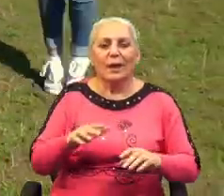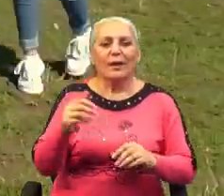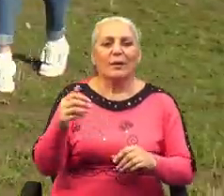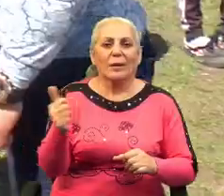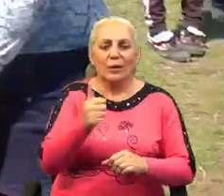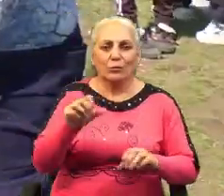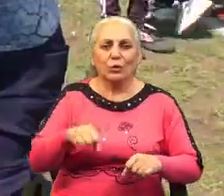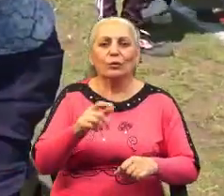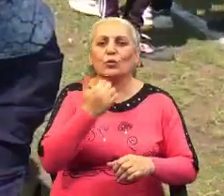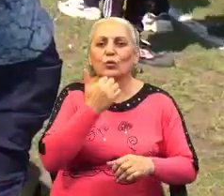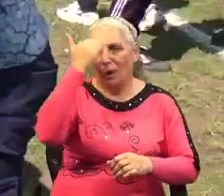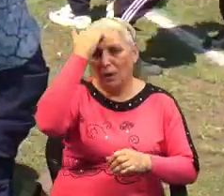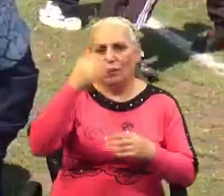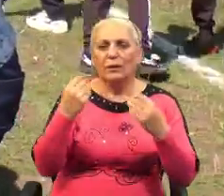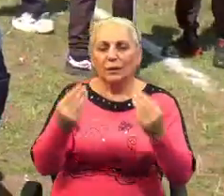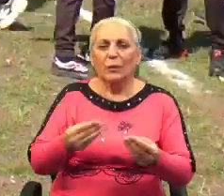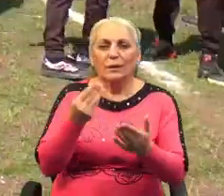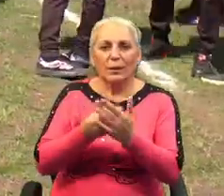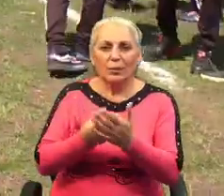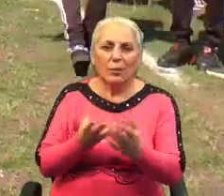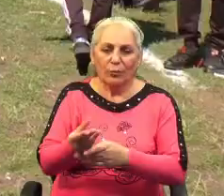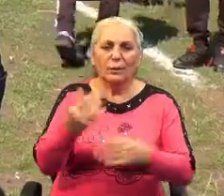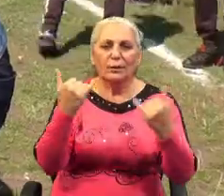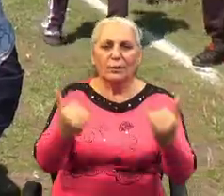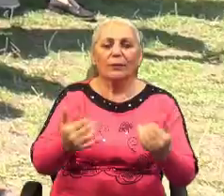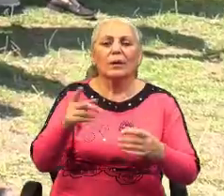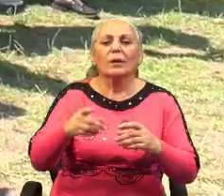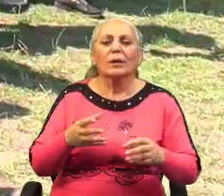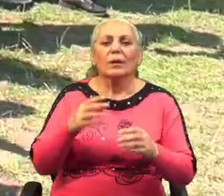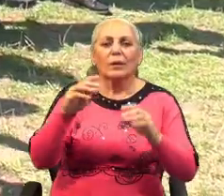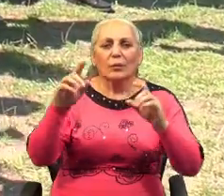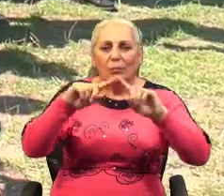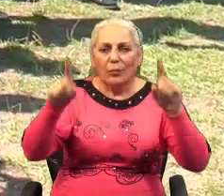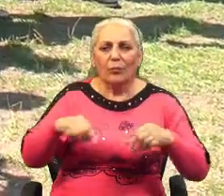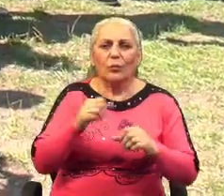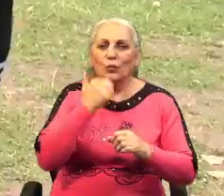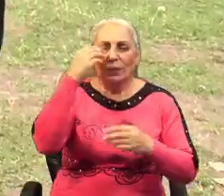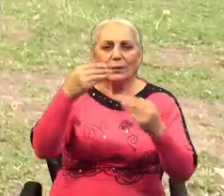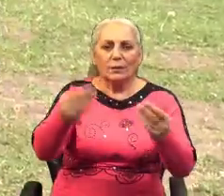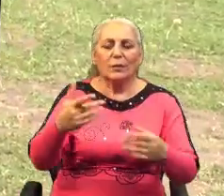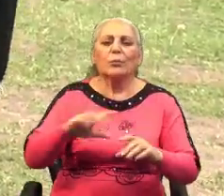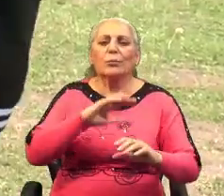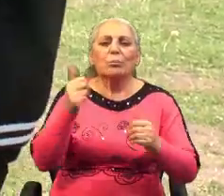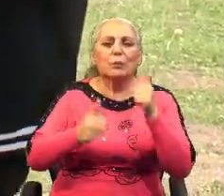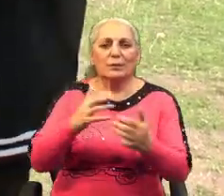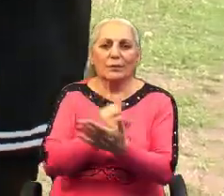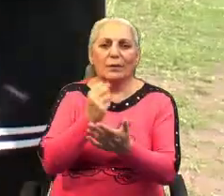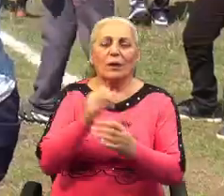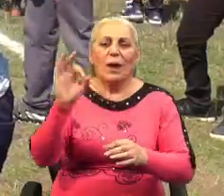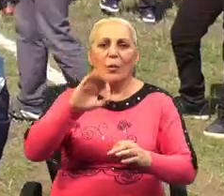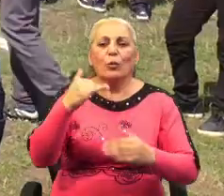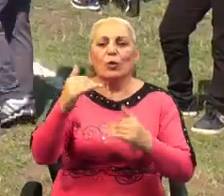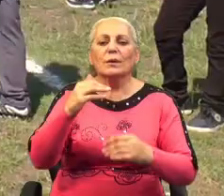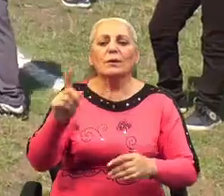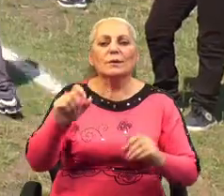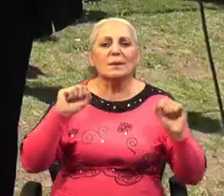Վանաձորի քաղաքապետը շնորհակալագրերով և դրամական պարգևներով պարգևատրեց համահայկական ամառային 7-րդ խաղերի հաղթողներին և մրցանակակիրներին, նրանց